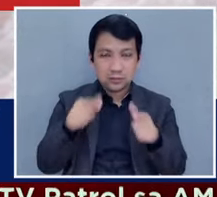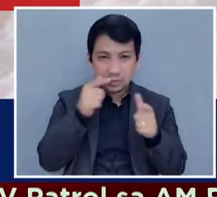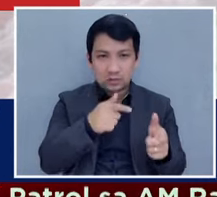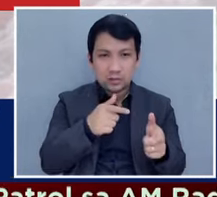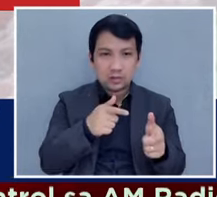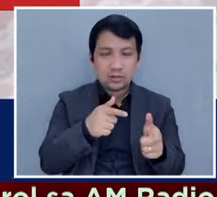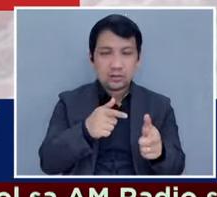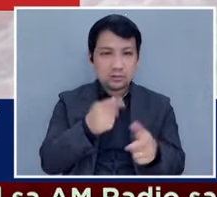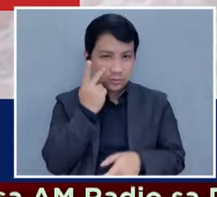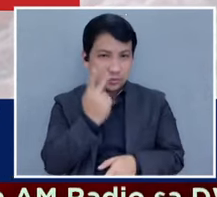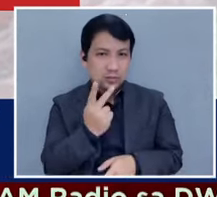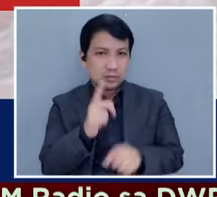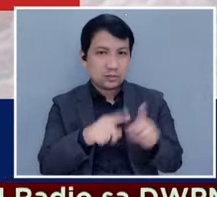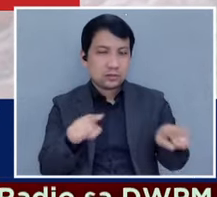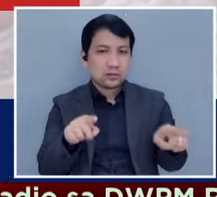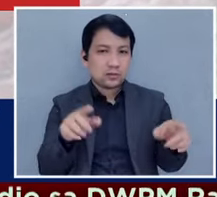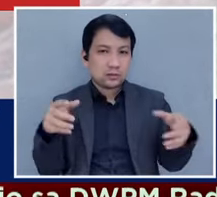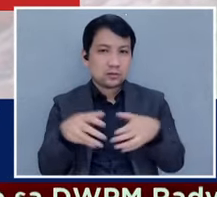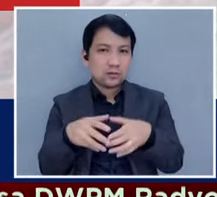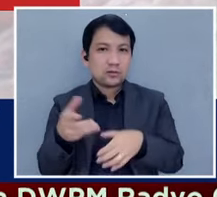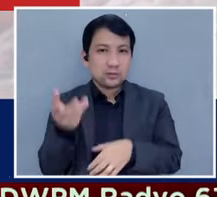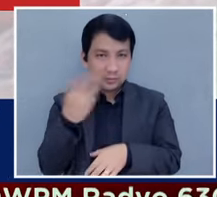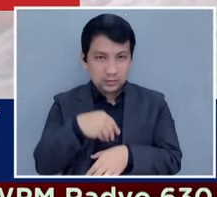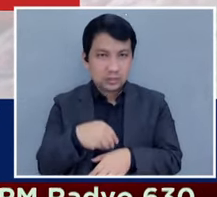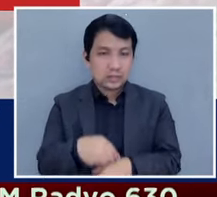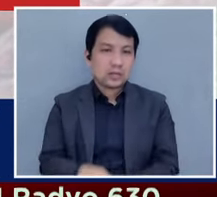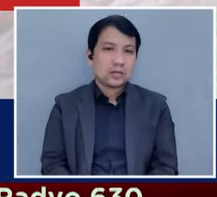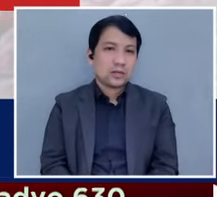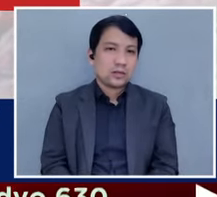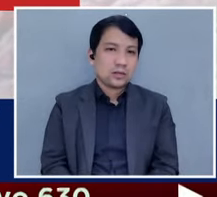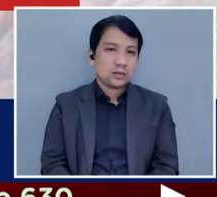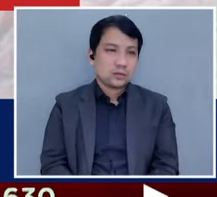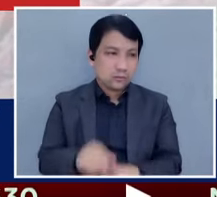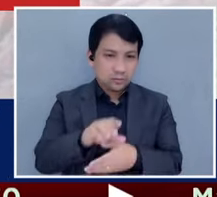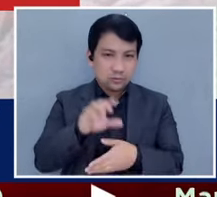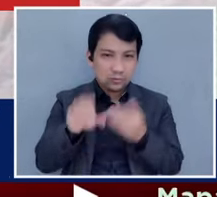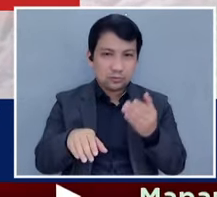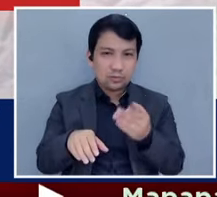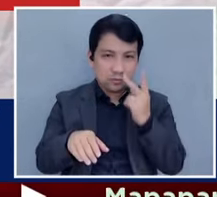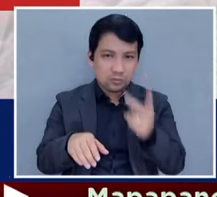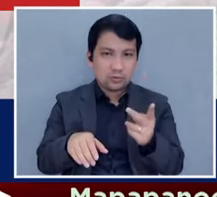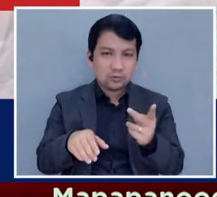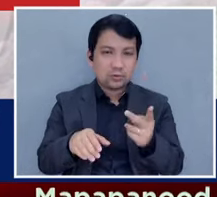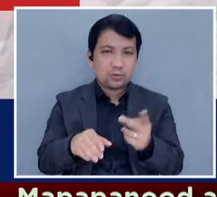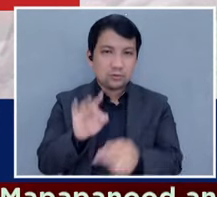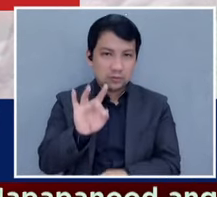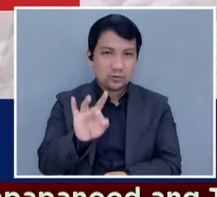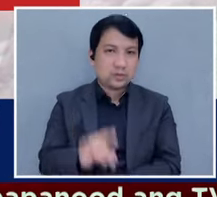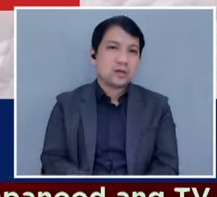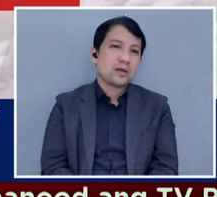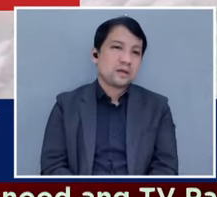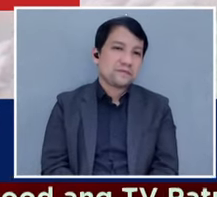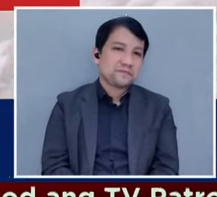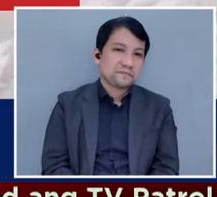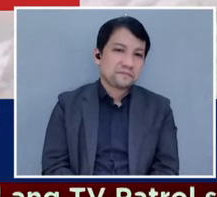tinignan mo sila as a whole, magandang tingnan. Parang cohesive yung buong look nilang 8.